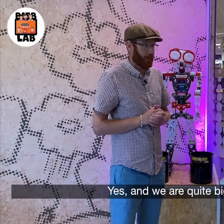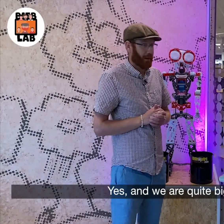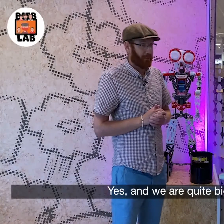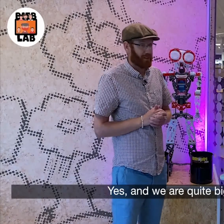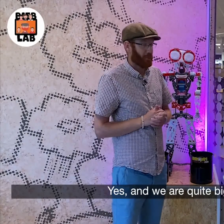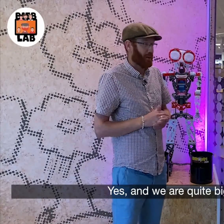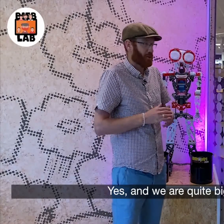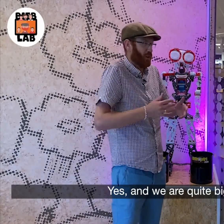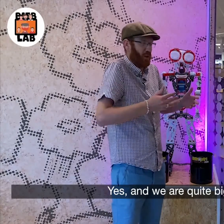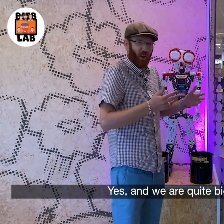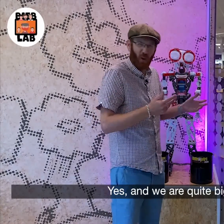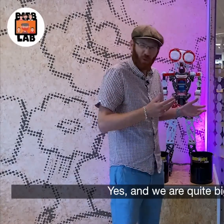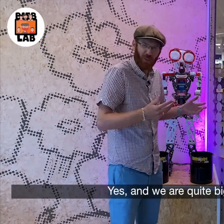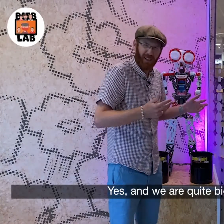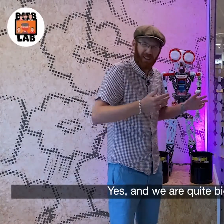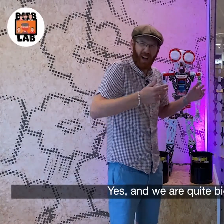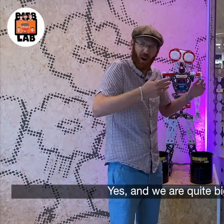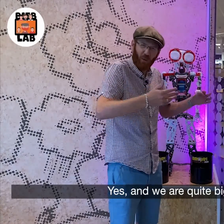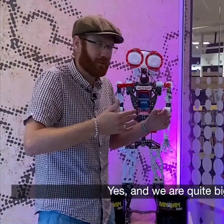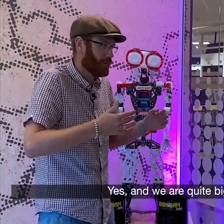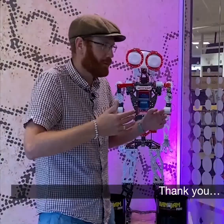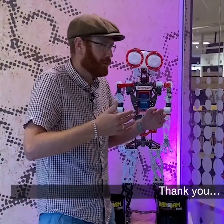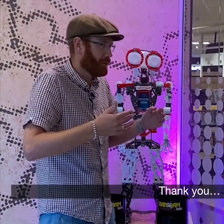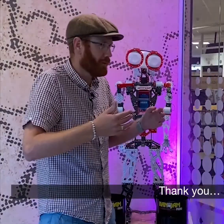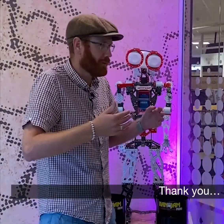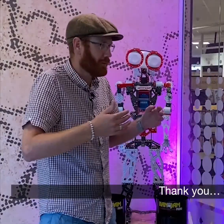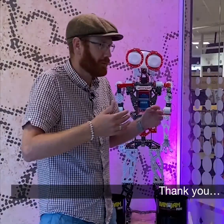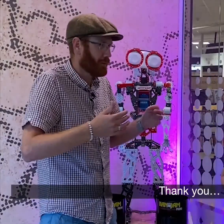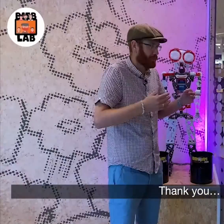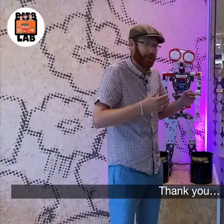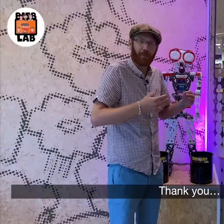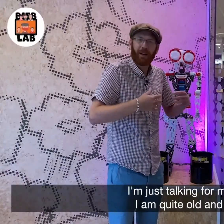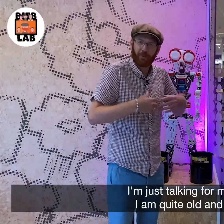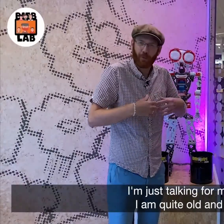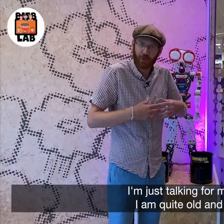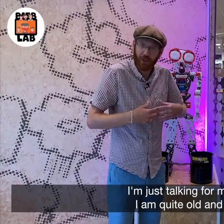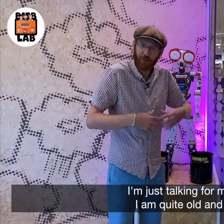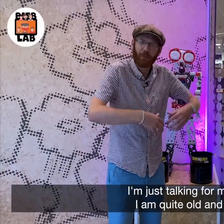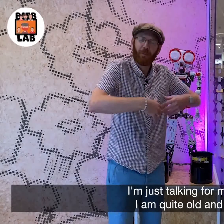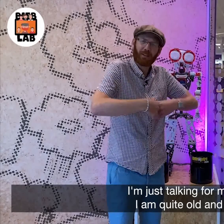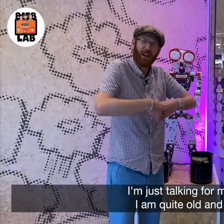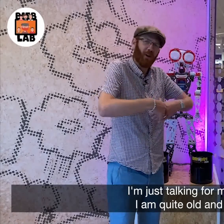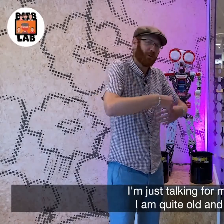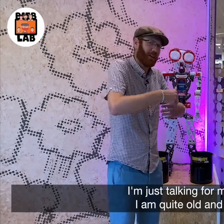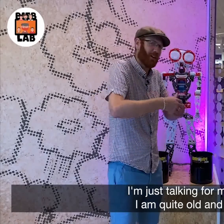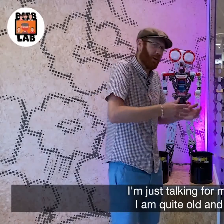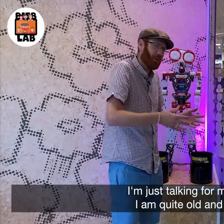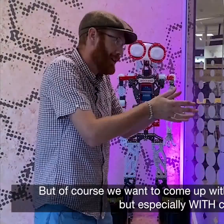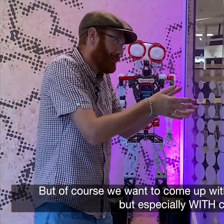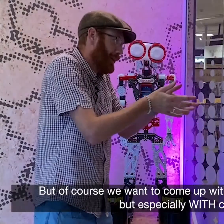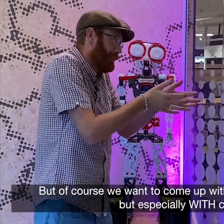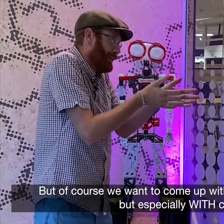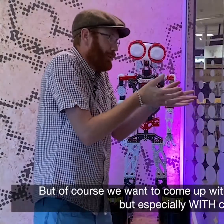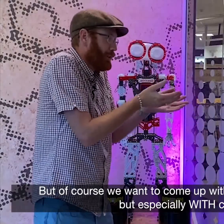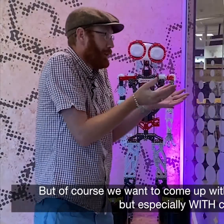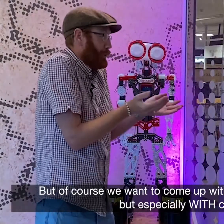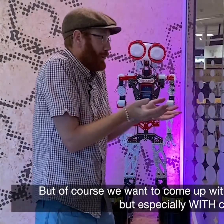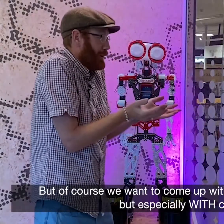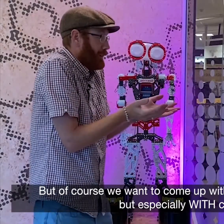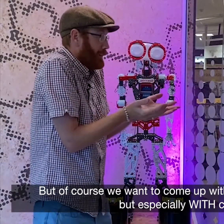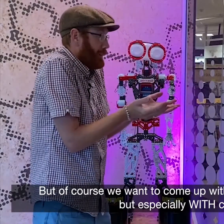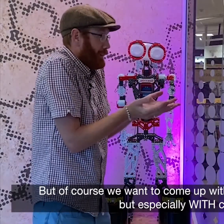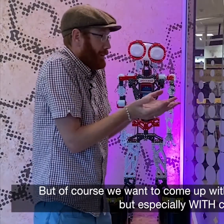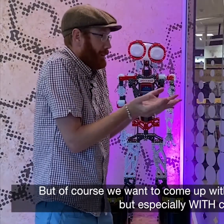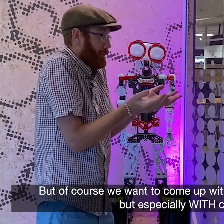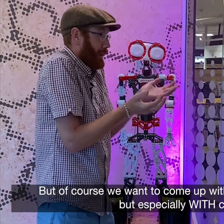tweeën. Ja, en wij zijn best wel groot en oud. Dankjewel. Ik praat even voor mezelf. Ik ben best oud en groot. Maar ja, wij willen